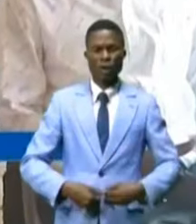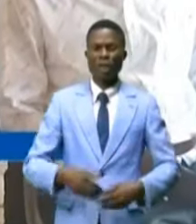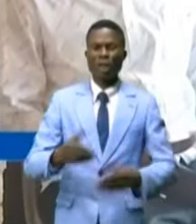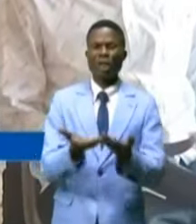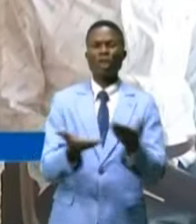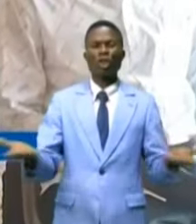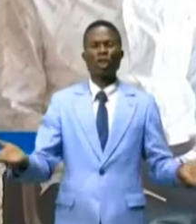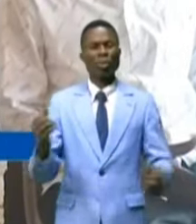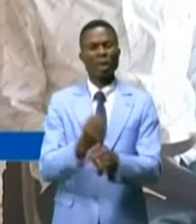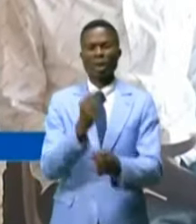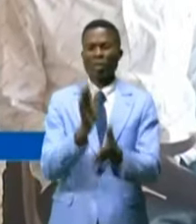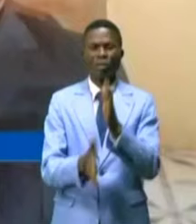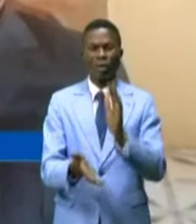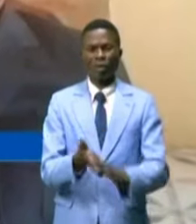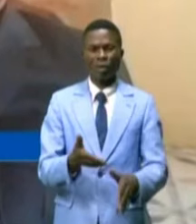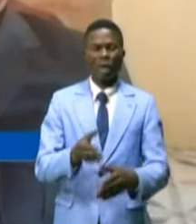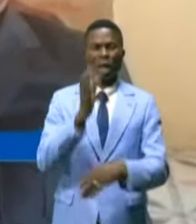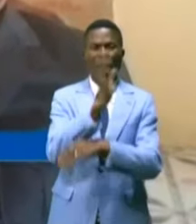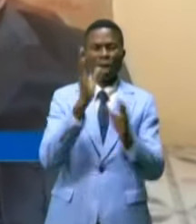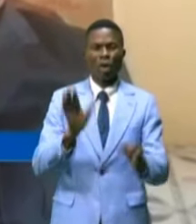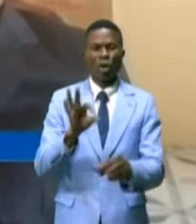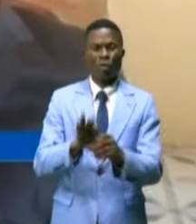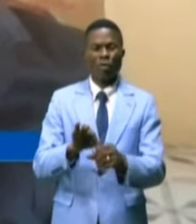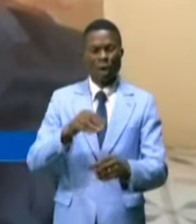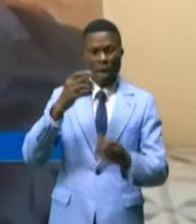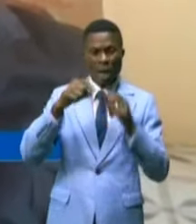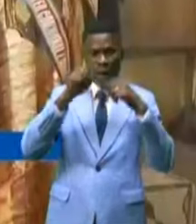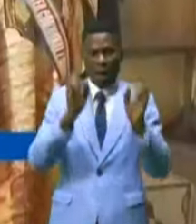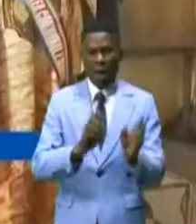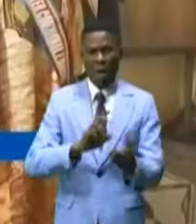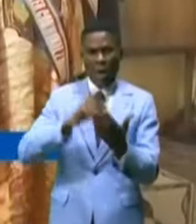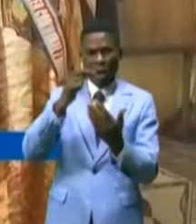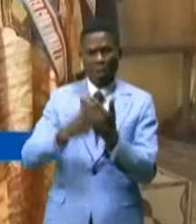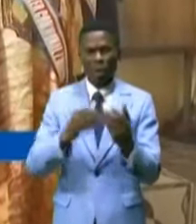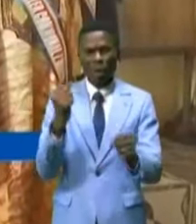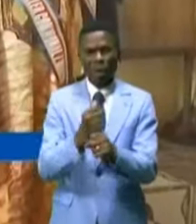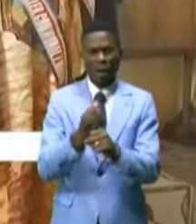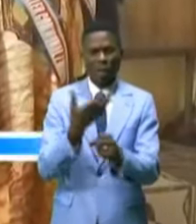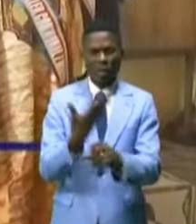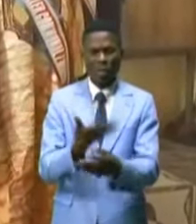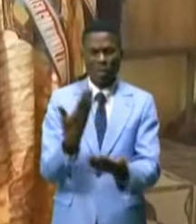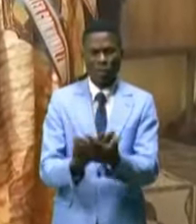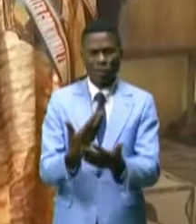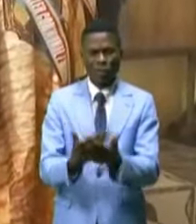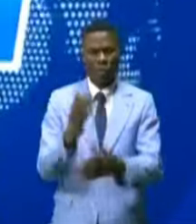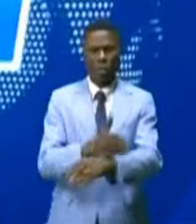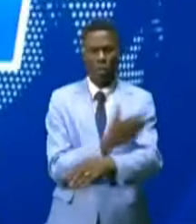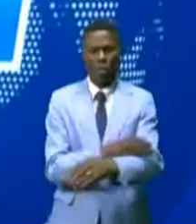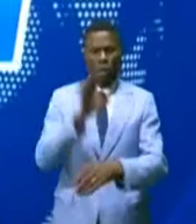nouvellement élus entend travailler d'arrache-pied pour les progrès de la commune de Matete.